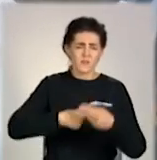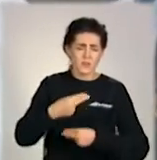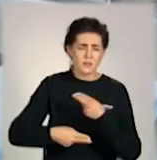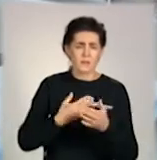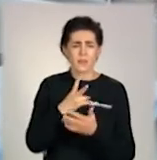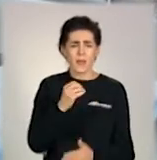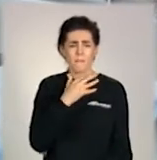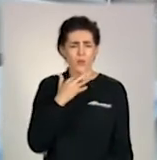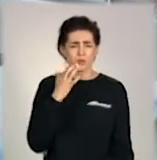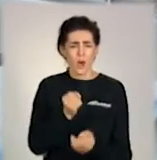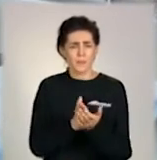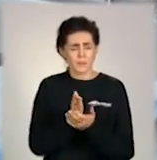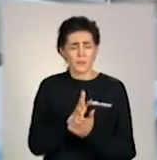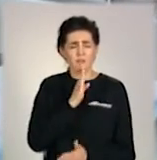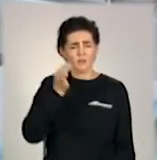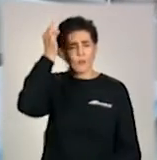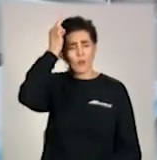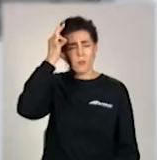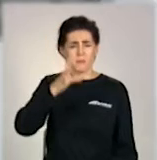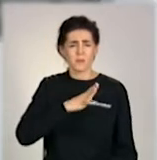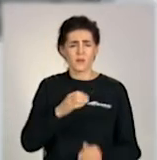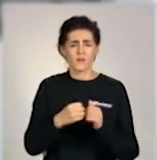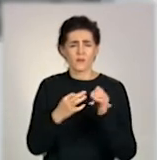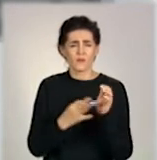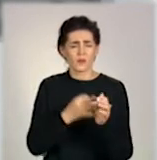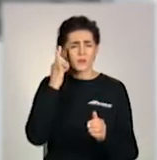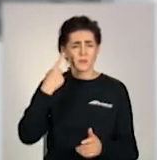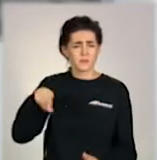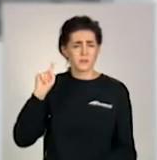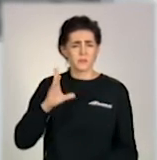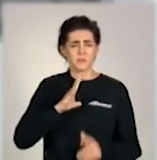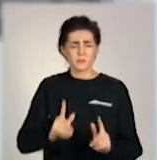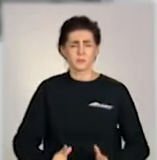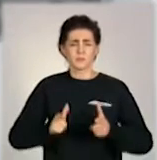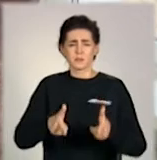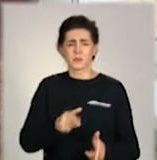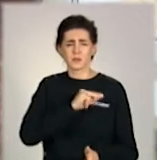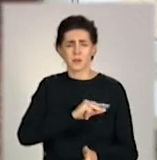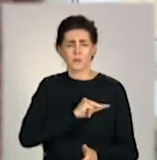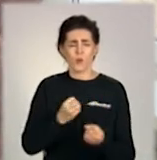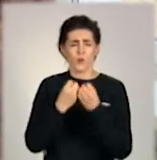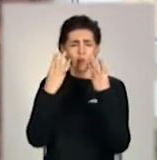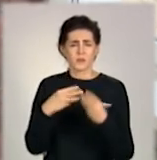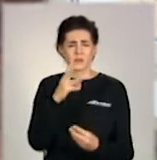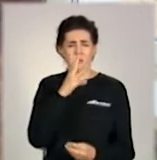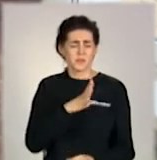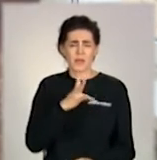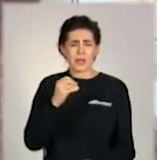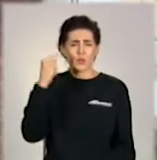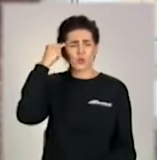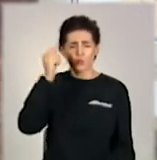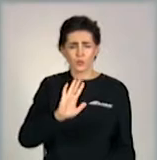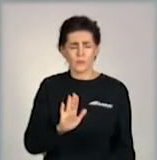невеликі операції. Дівчина згадує, коли 18 років тому влаштувалась на роботу, оплата цікавила в останню чергу.